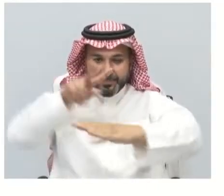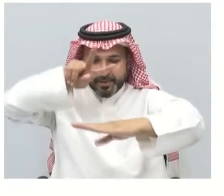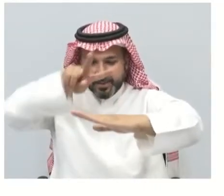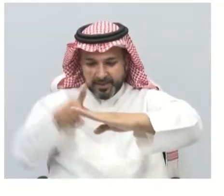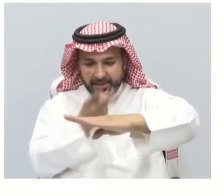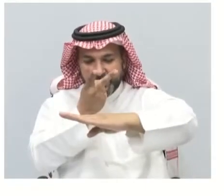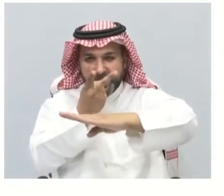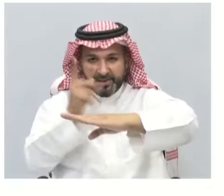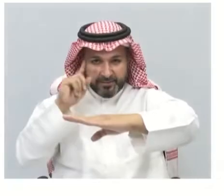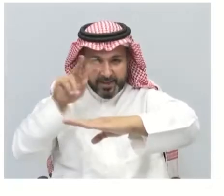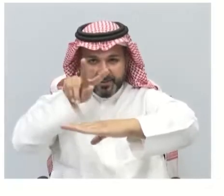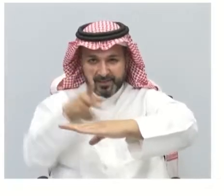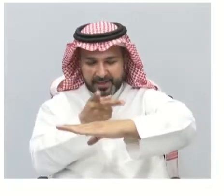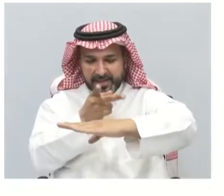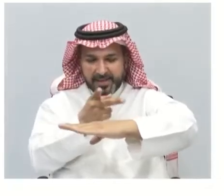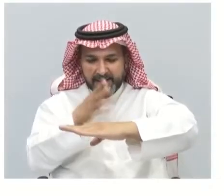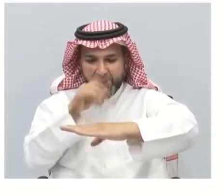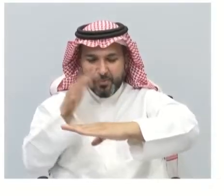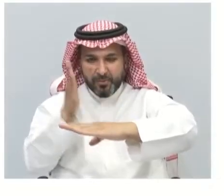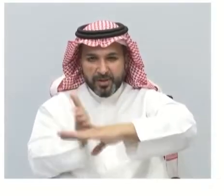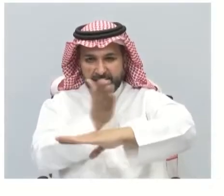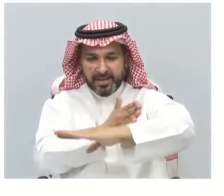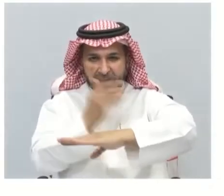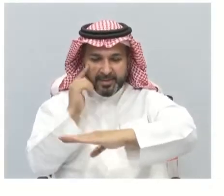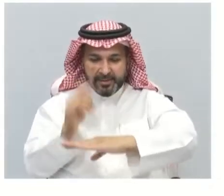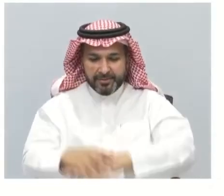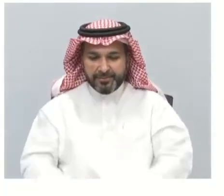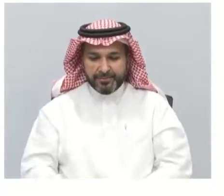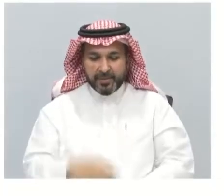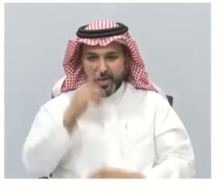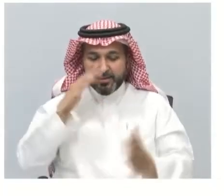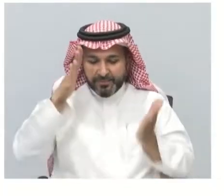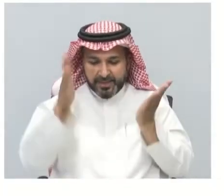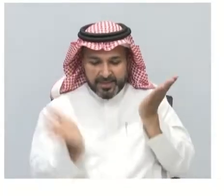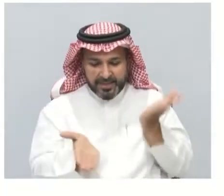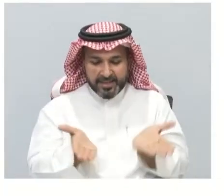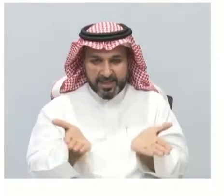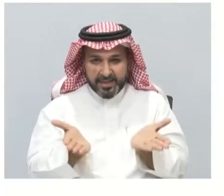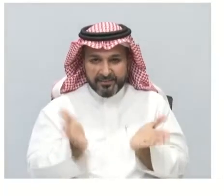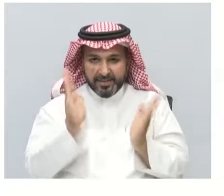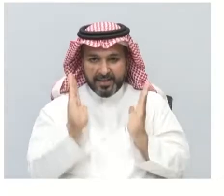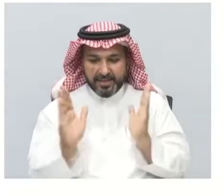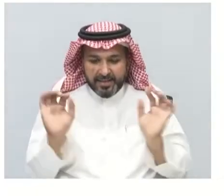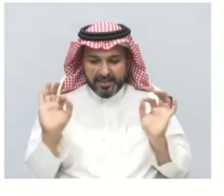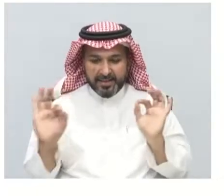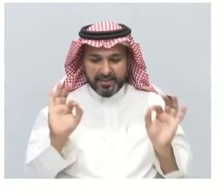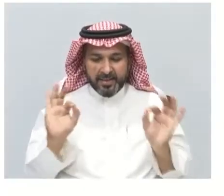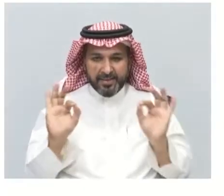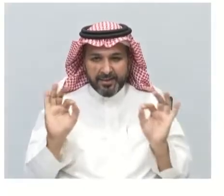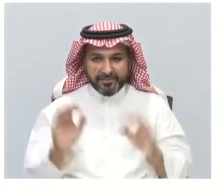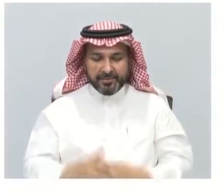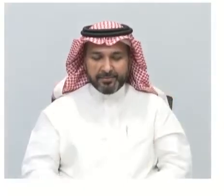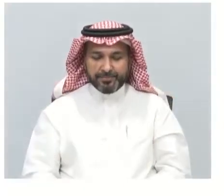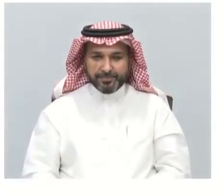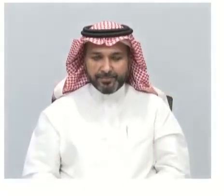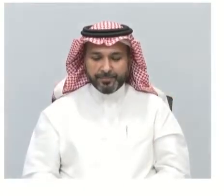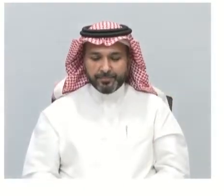ممتاز نرسم قوسا يقطع المستقيم ك في موقعين مختلفين ولنفرض ان هذه النقطه هي دي والنقطه الاخرى